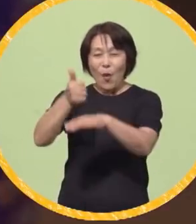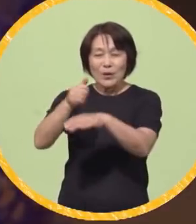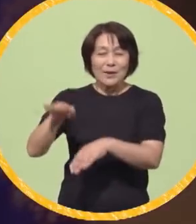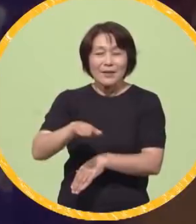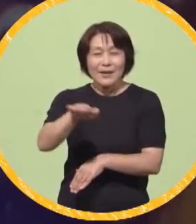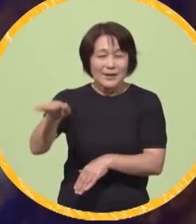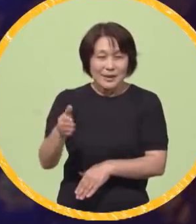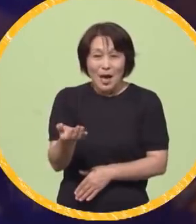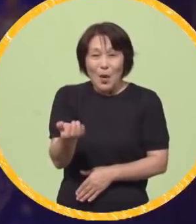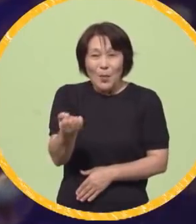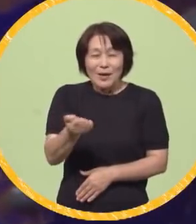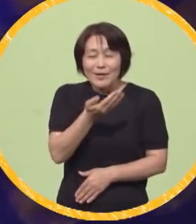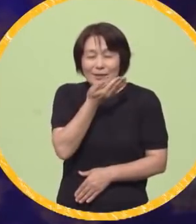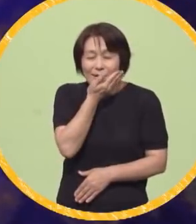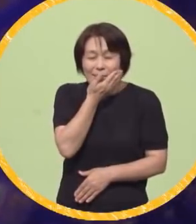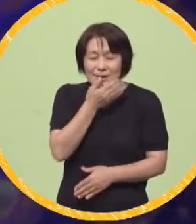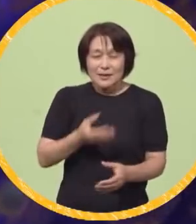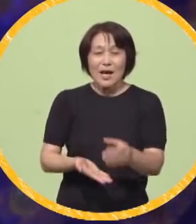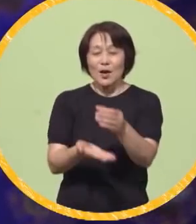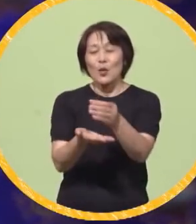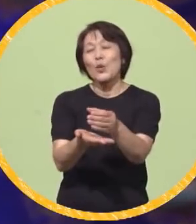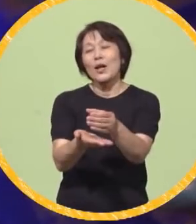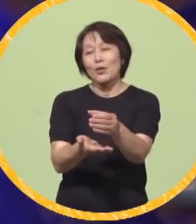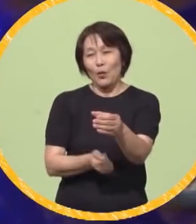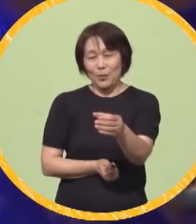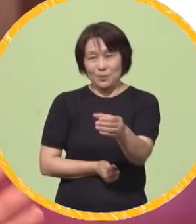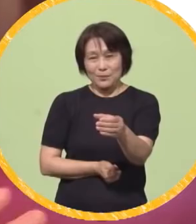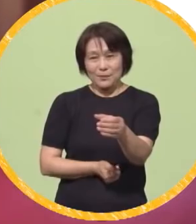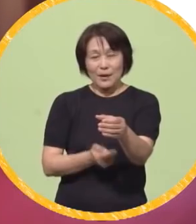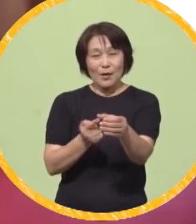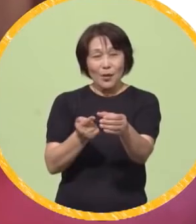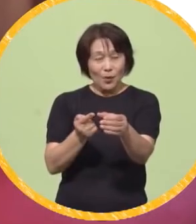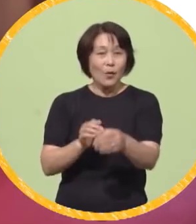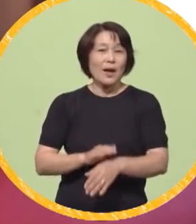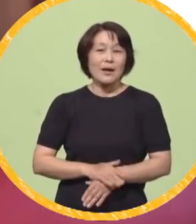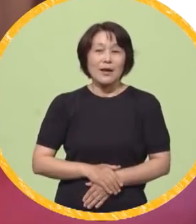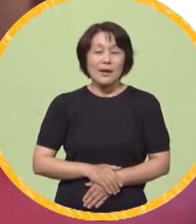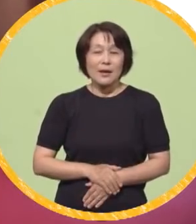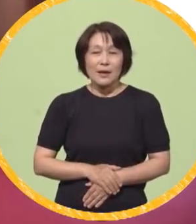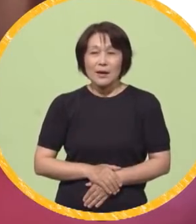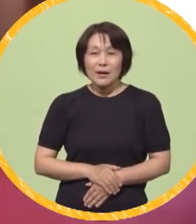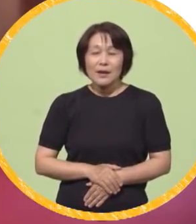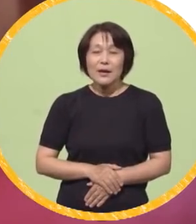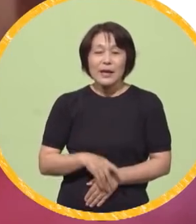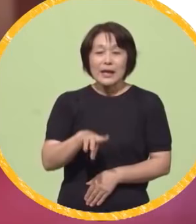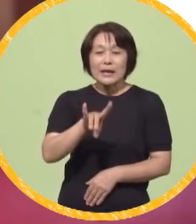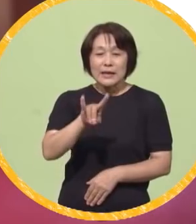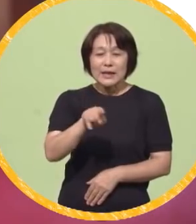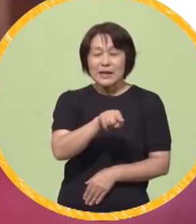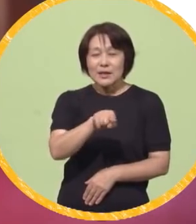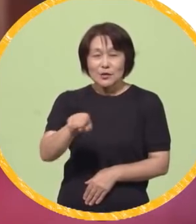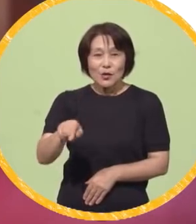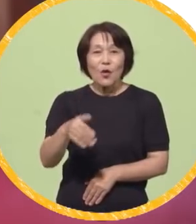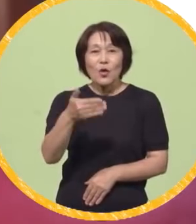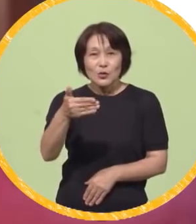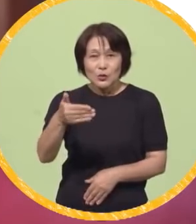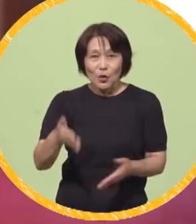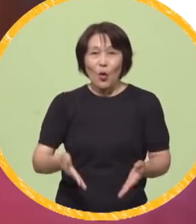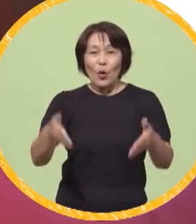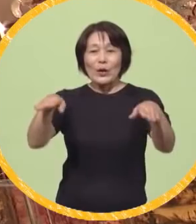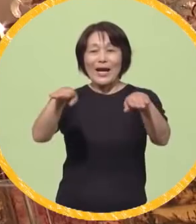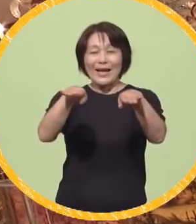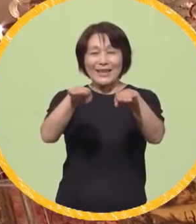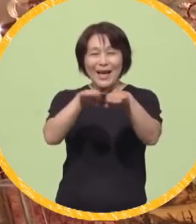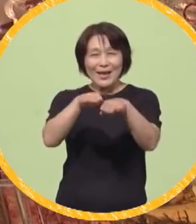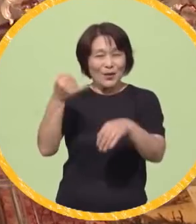という超貴重なゴブレットだったんです。 この美術館もですね、中世ヨーロッパの貴族の館をイメージして作られております